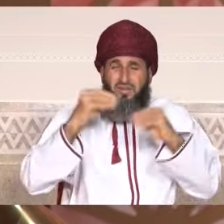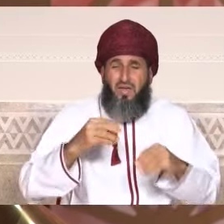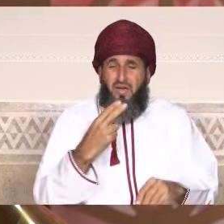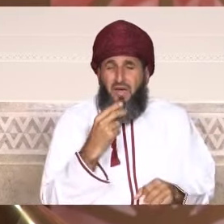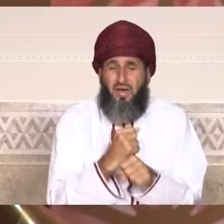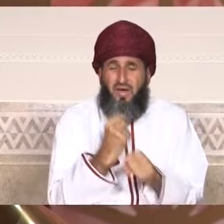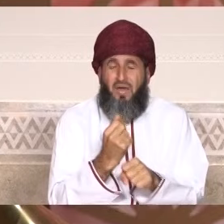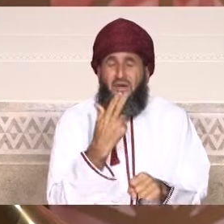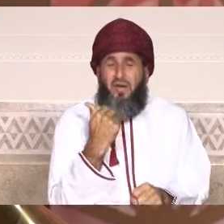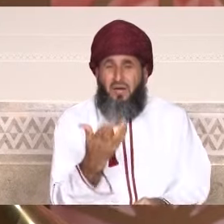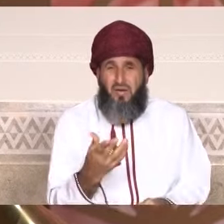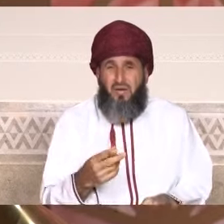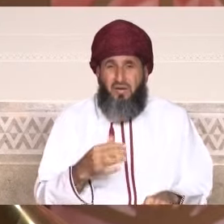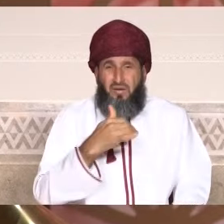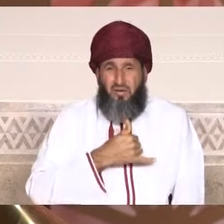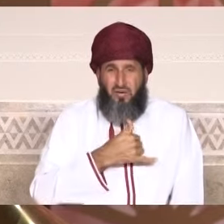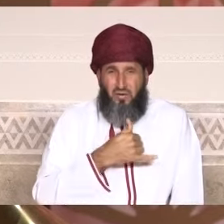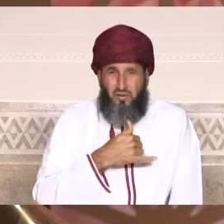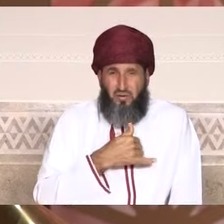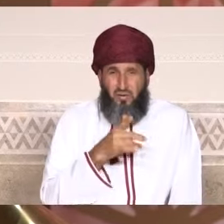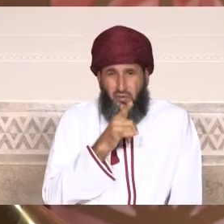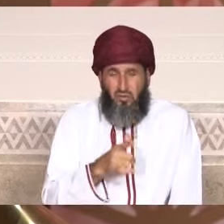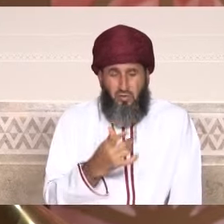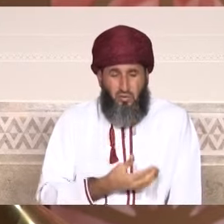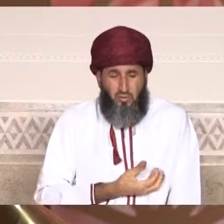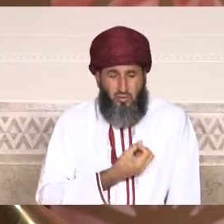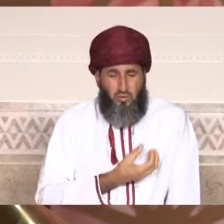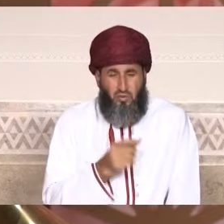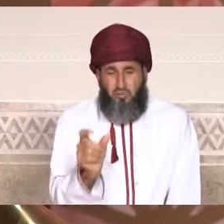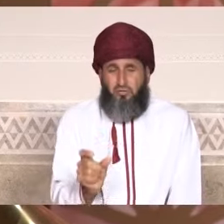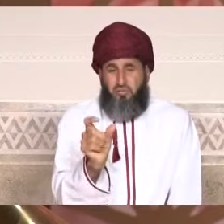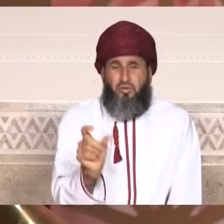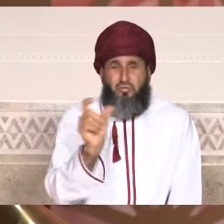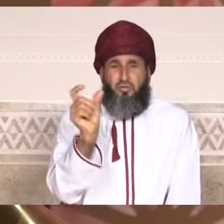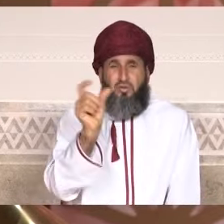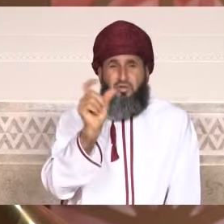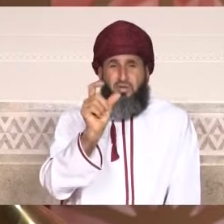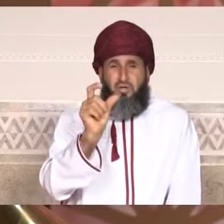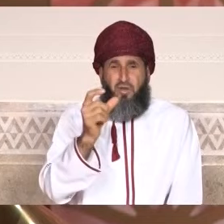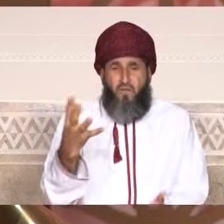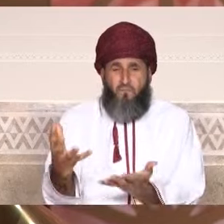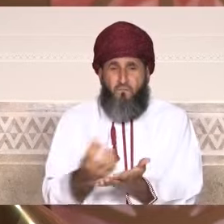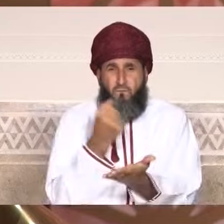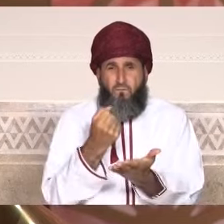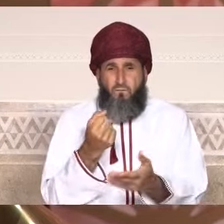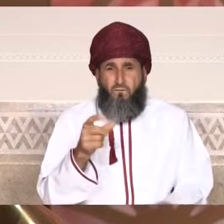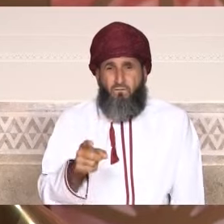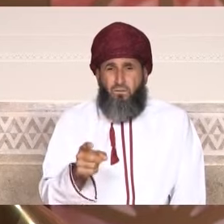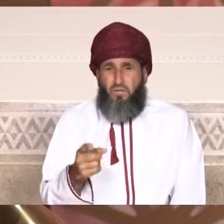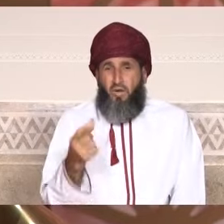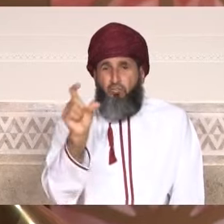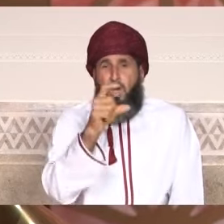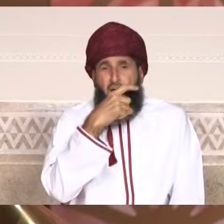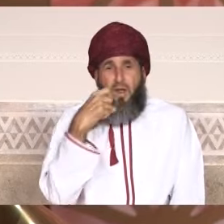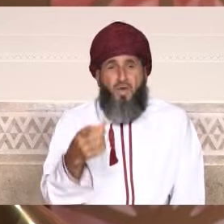فبهذه الرغبة التي توجد في قلب المسلم لاغتنام هذه المواسم